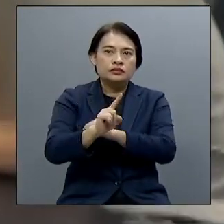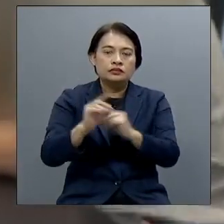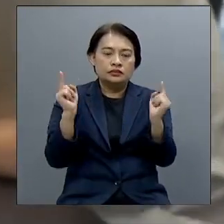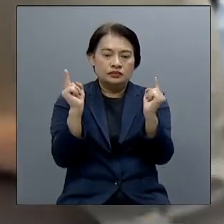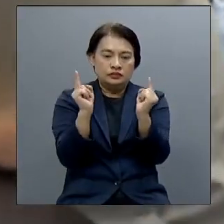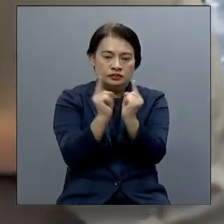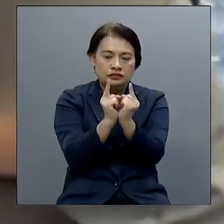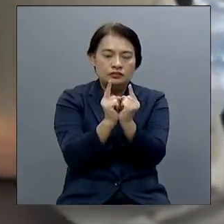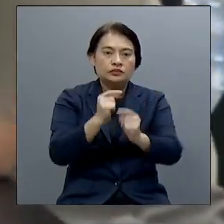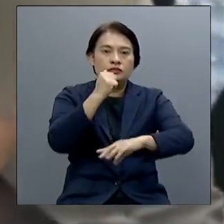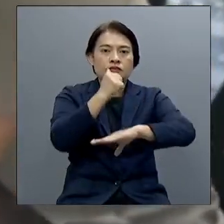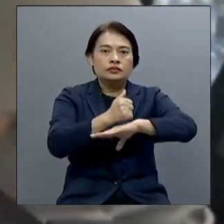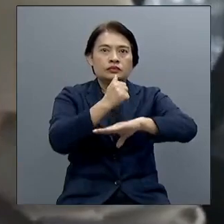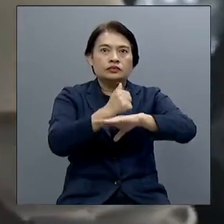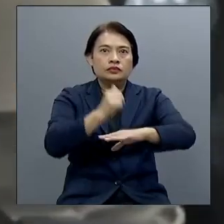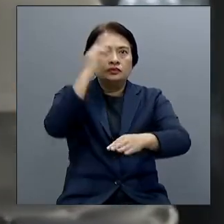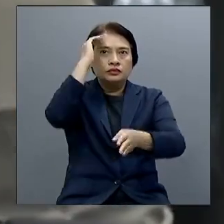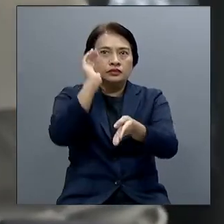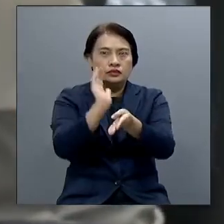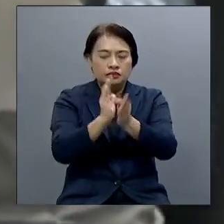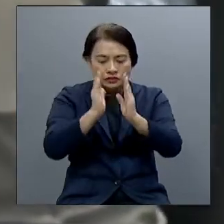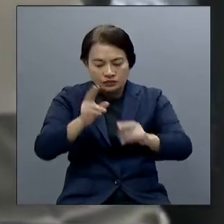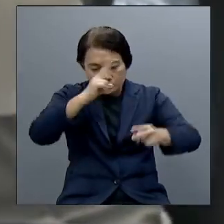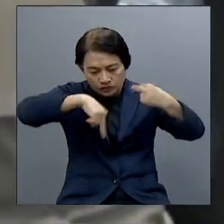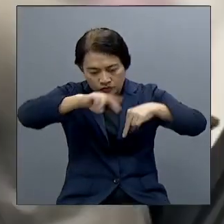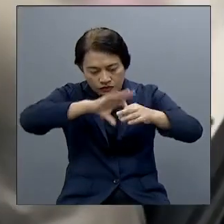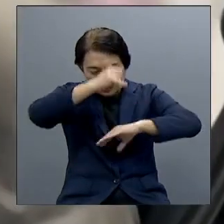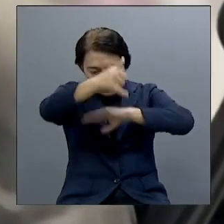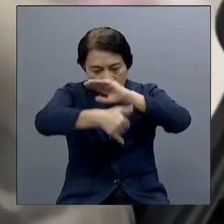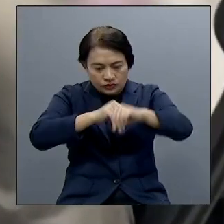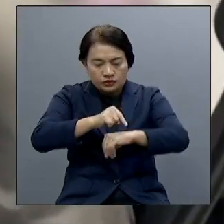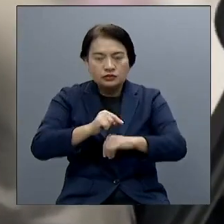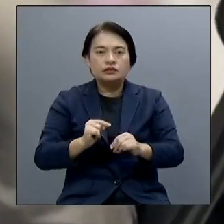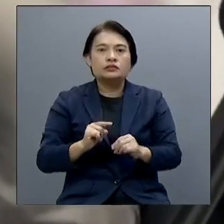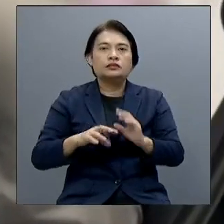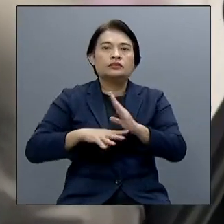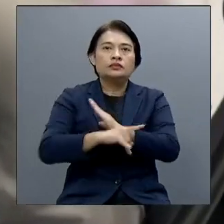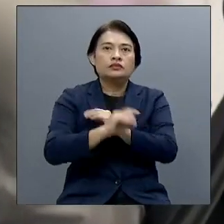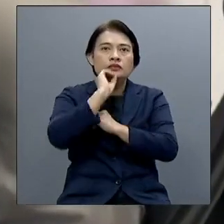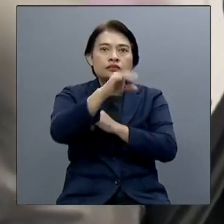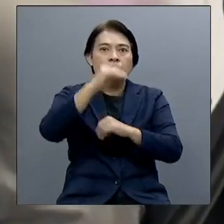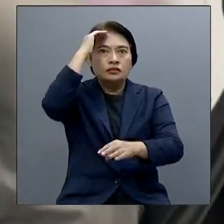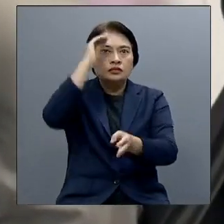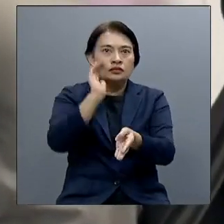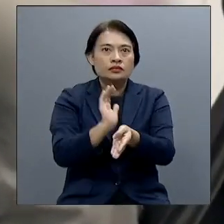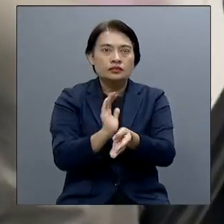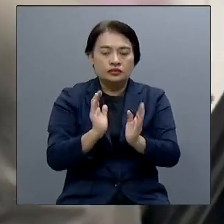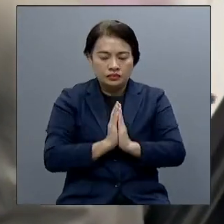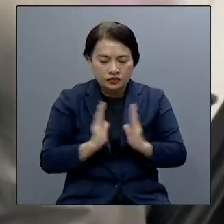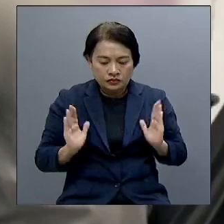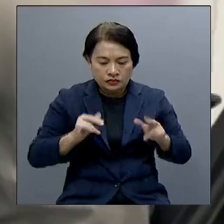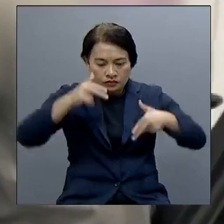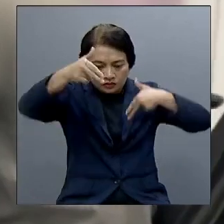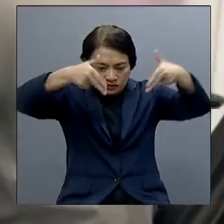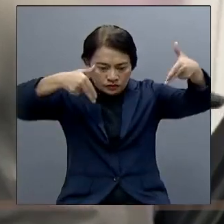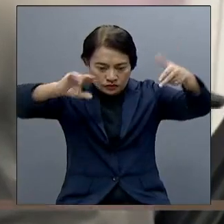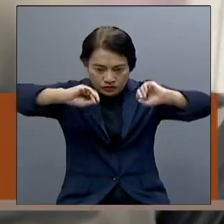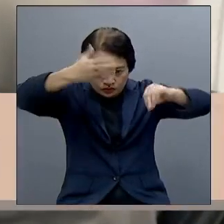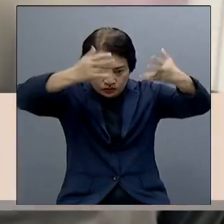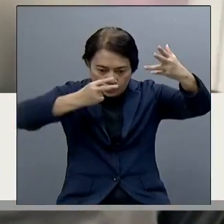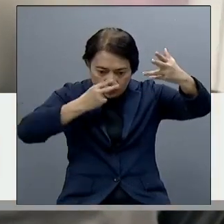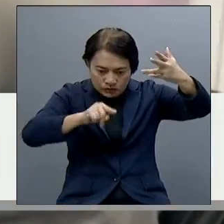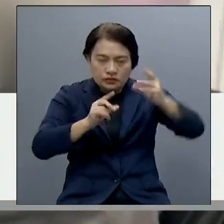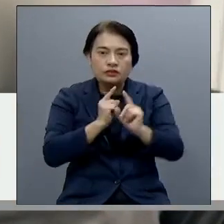ผู้กำกับการตำรวจตรวจคนเข้าเมืองจังหวัดชลบุรีเพื่อขอบคุณตำรวจทุกนายที่ตรวจสอบกล้องวงจรปิดจนสามารถ